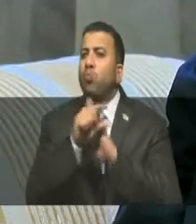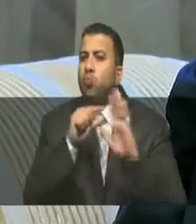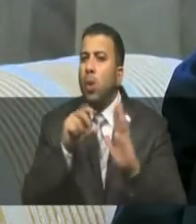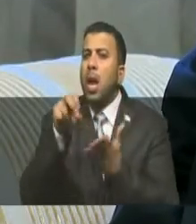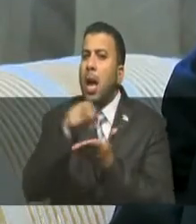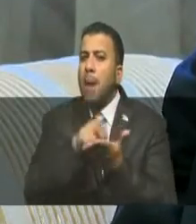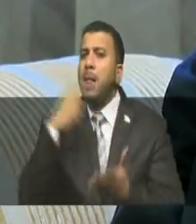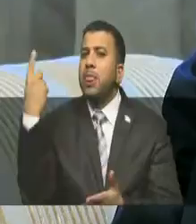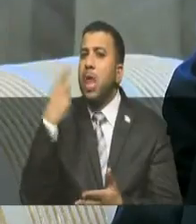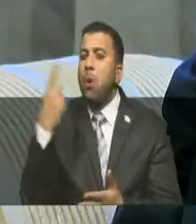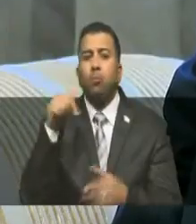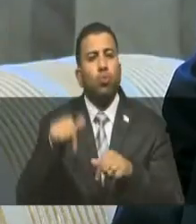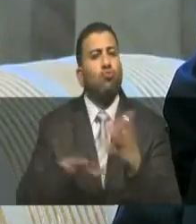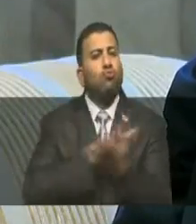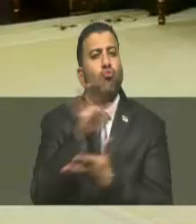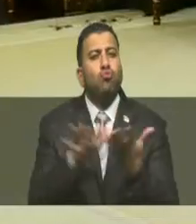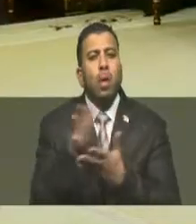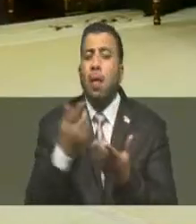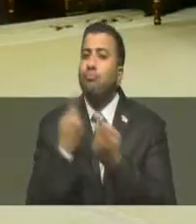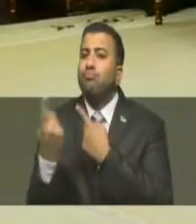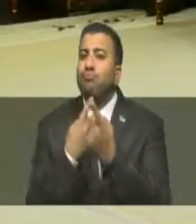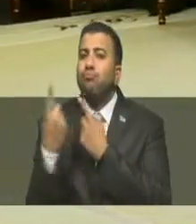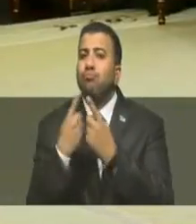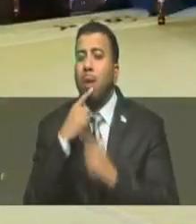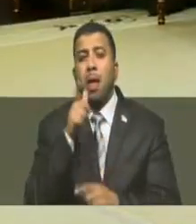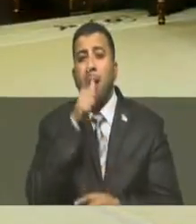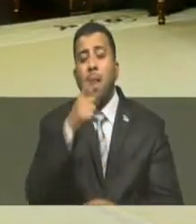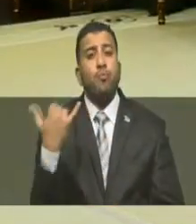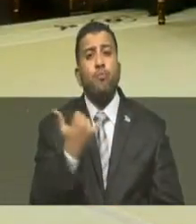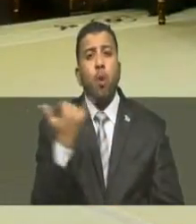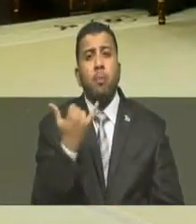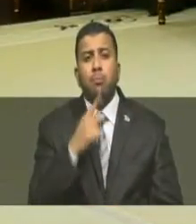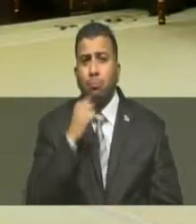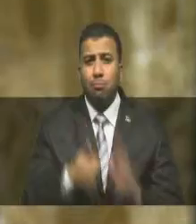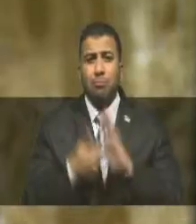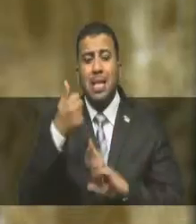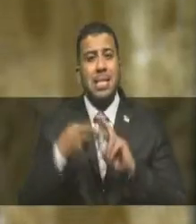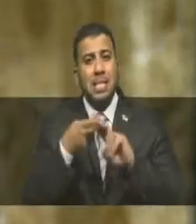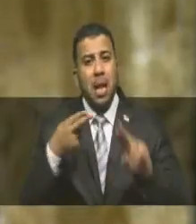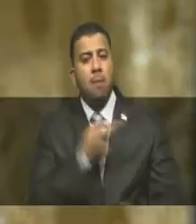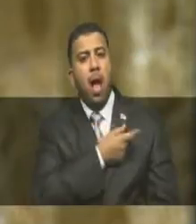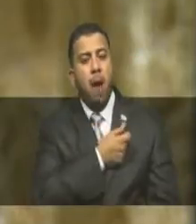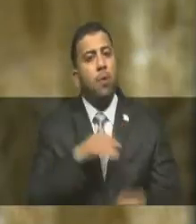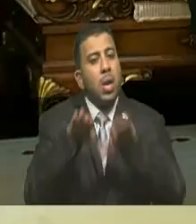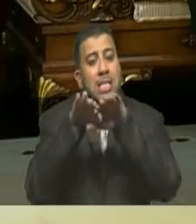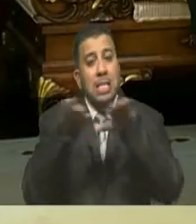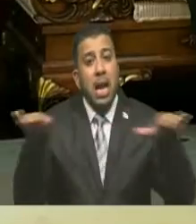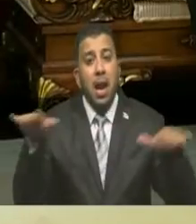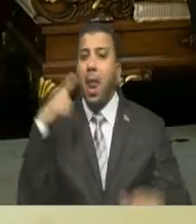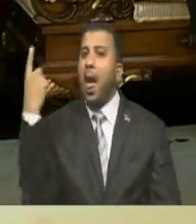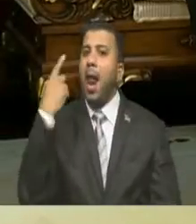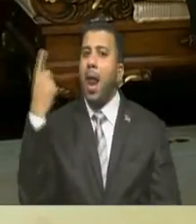الاقليميه والدوليه الراهنه حيث اكد الجانبان على اهميه تحقيق السلم والامن والاستقرار العالمي